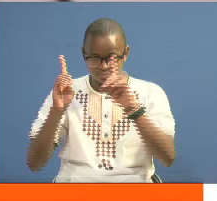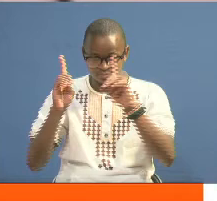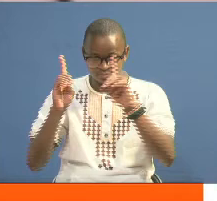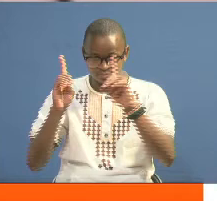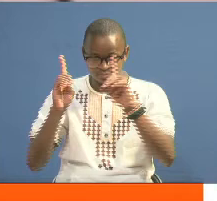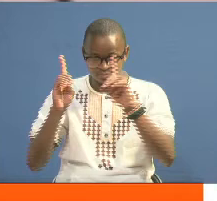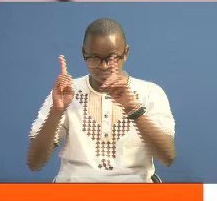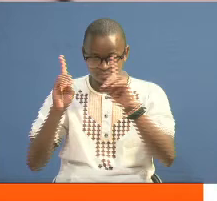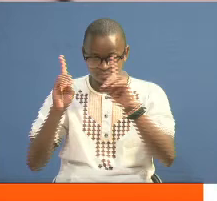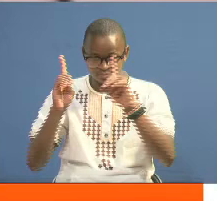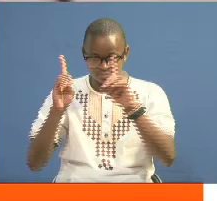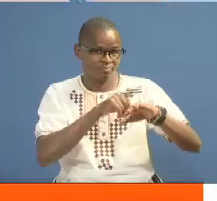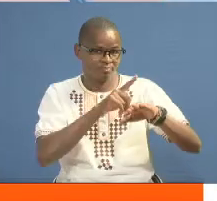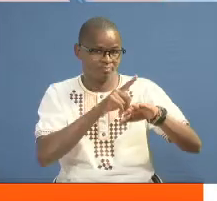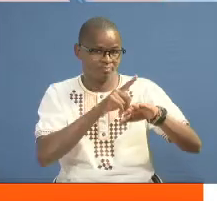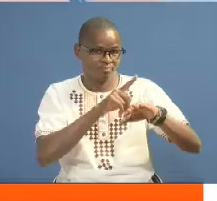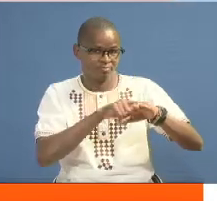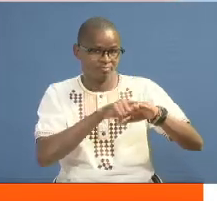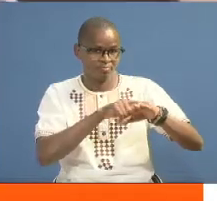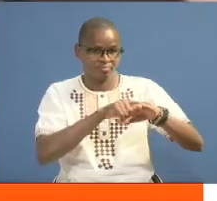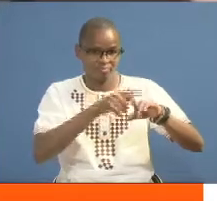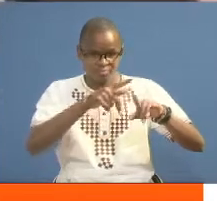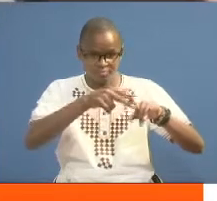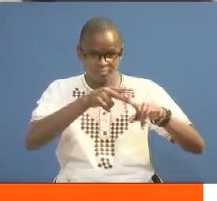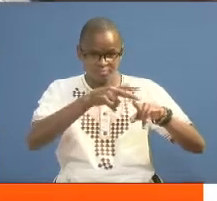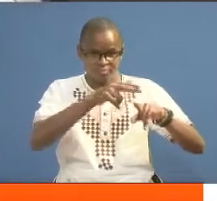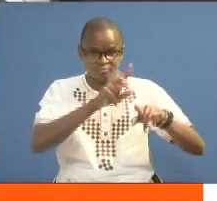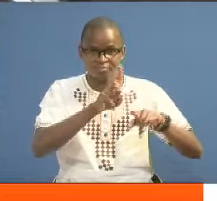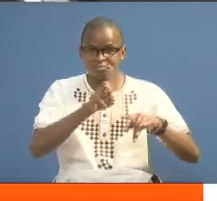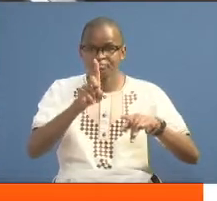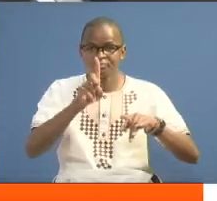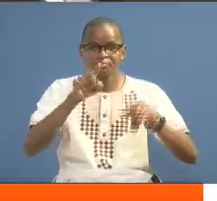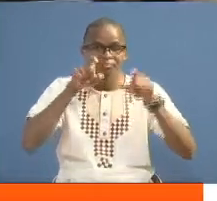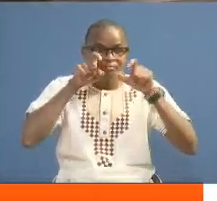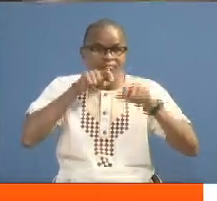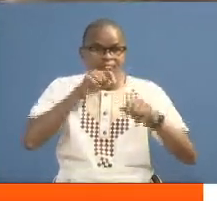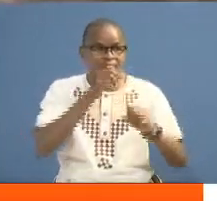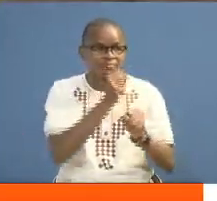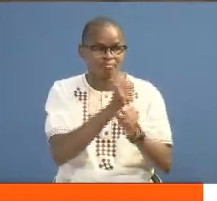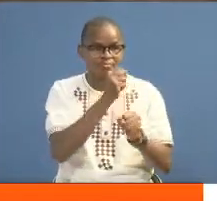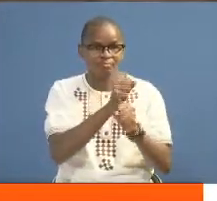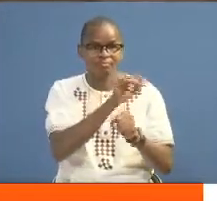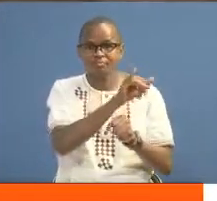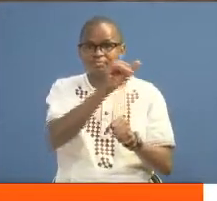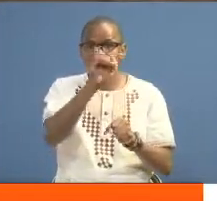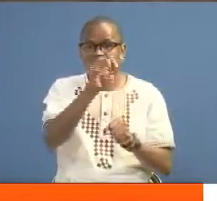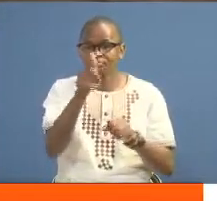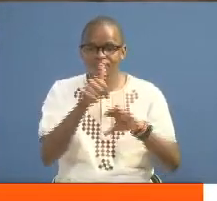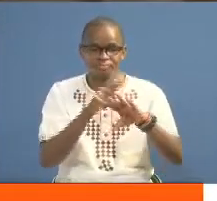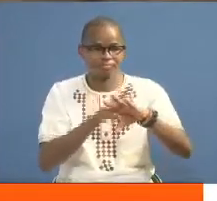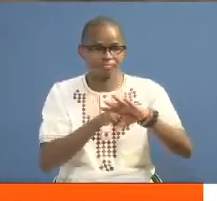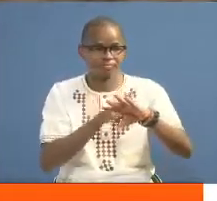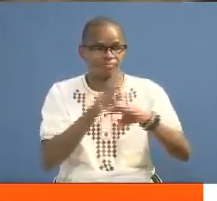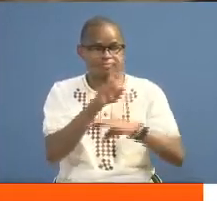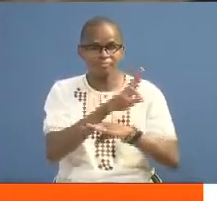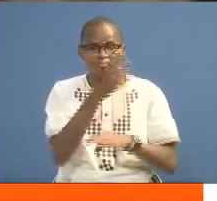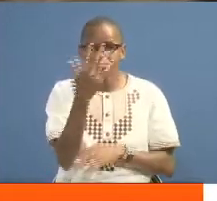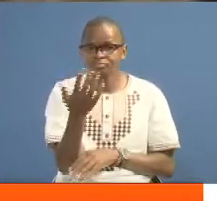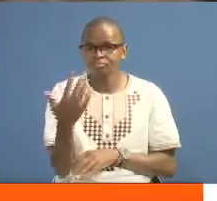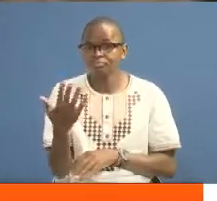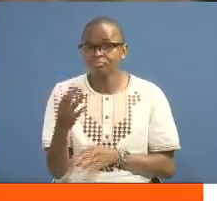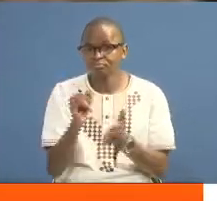anangoja wanapochinja kuku na kutumia mabawa kuunda ndege. Wakati mwingine angetumia